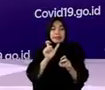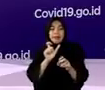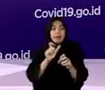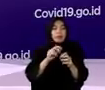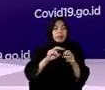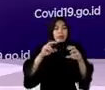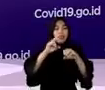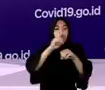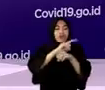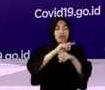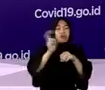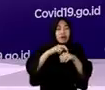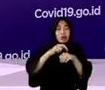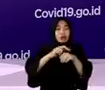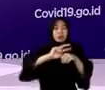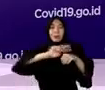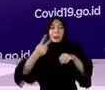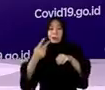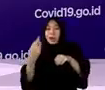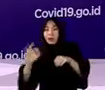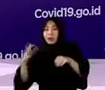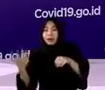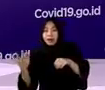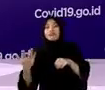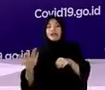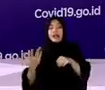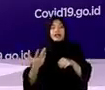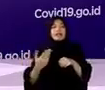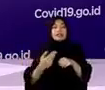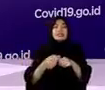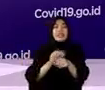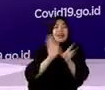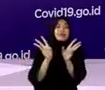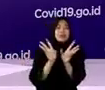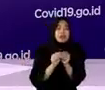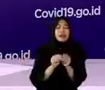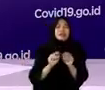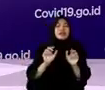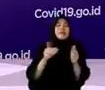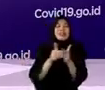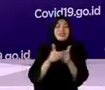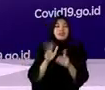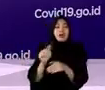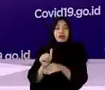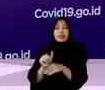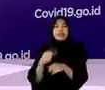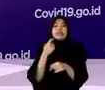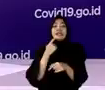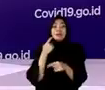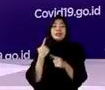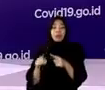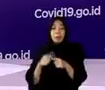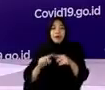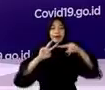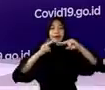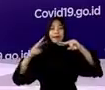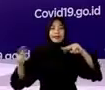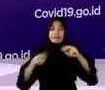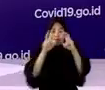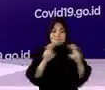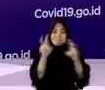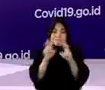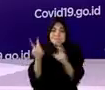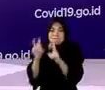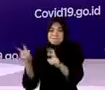perubahan perilaku virus. Pemerintah akan terus melakukan penelitian melalui pelacakan genetika